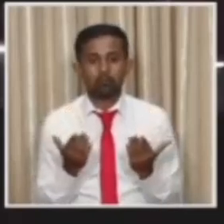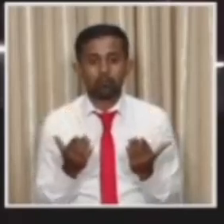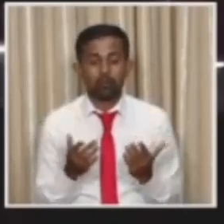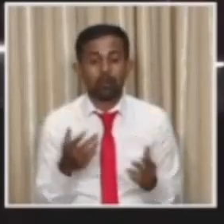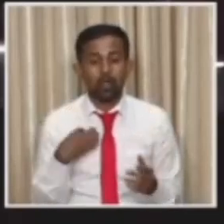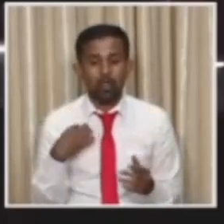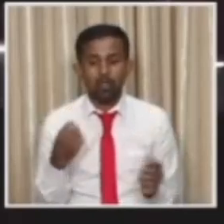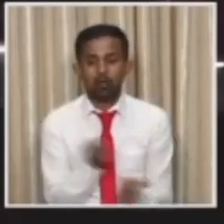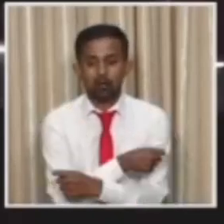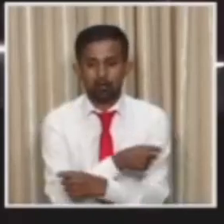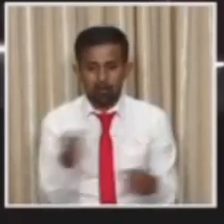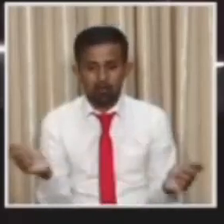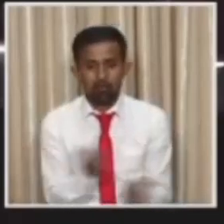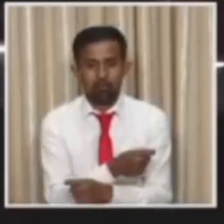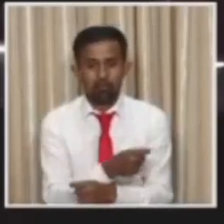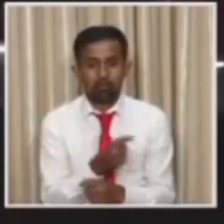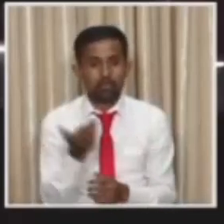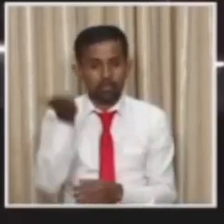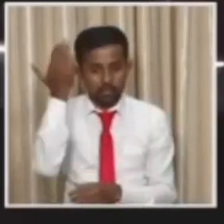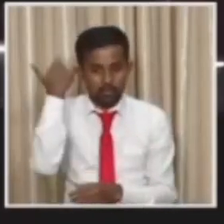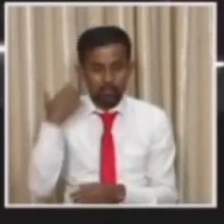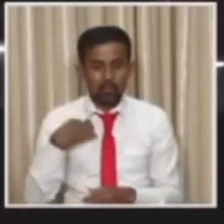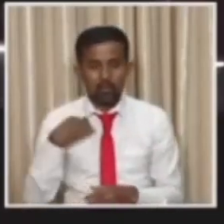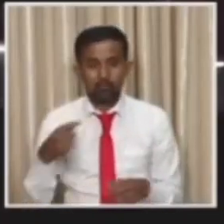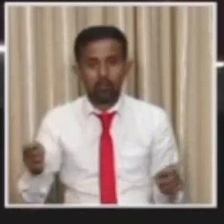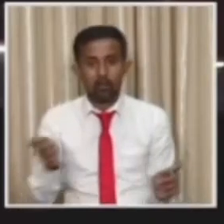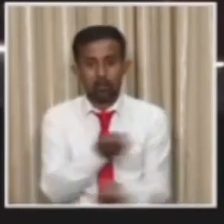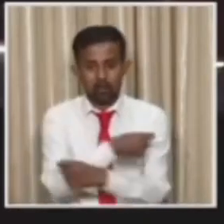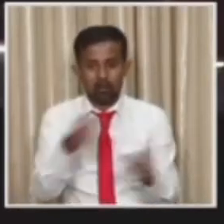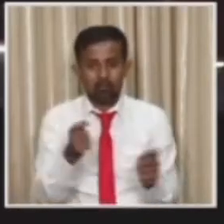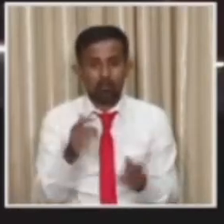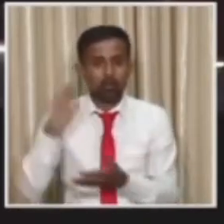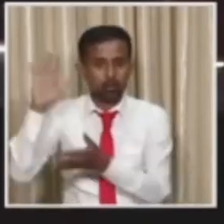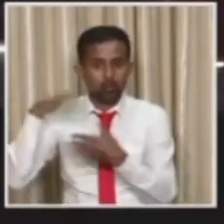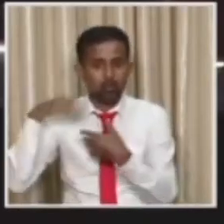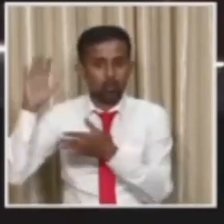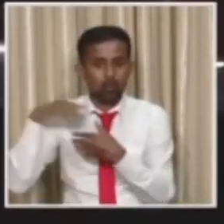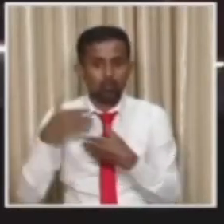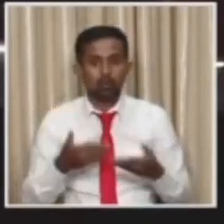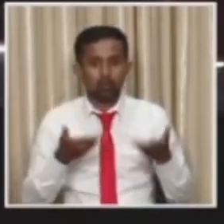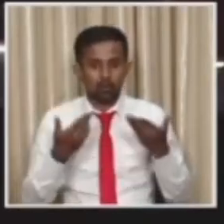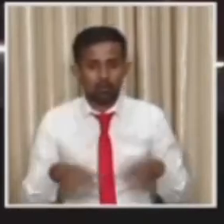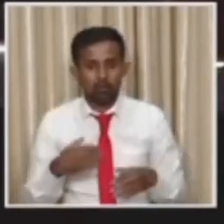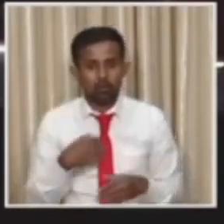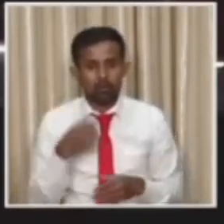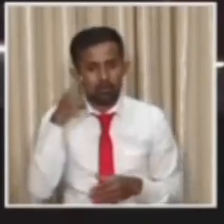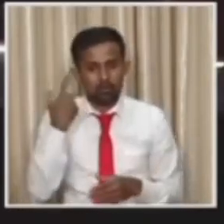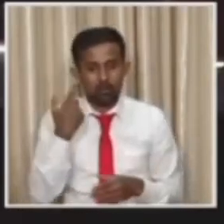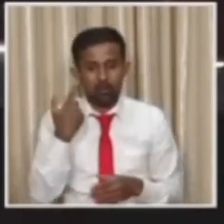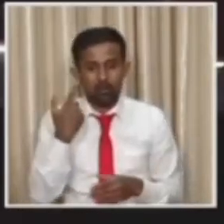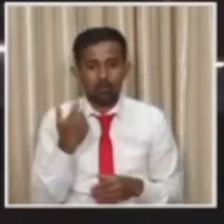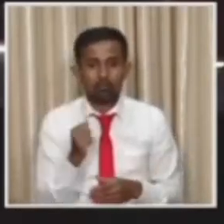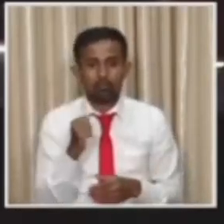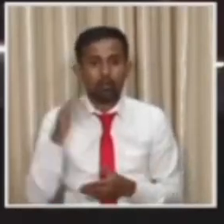හෑන්ඩ්ලූම්ස් අත්‍යන්ත අපිට ඉස්සර තිබ්බේ මේ අත්‍යන්ත රෙදි පිළි තිබ්බේ මේවා පිටරටින් ගේන්න අරගෙන අපි දන්නේ අත්‍යන්තද කොයි යන්ත්‍රද